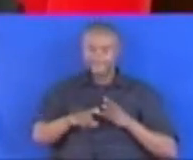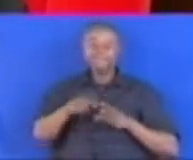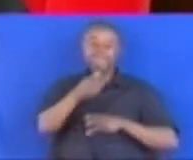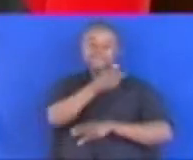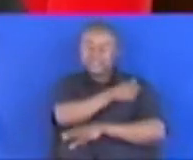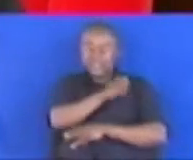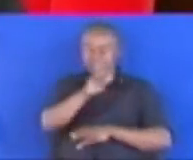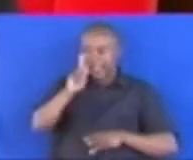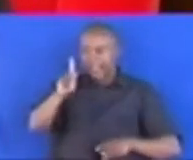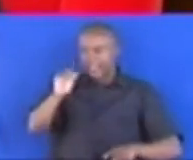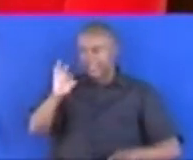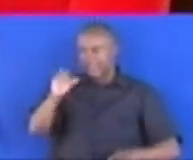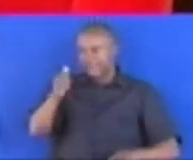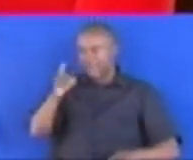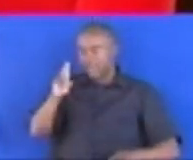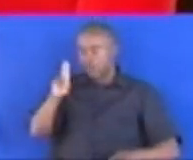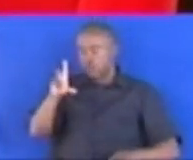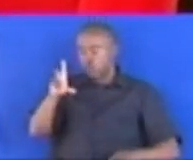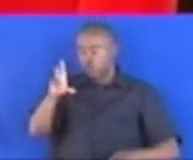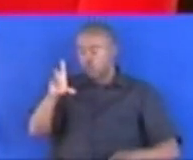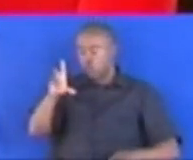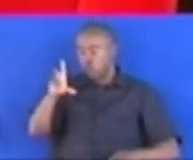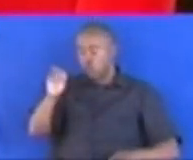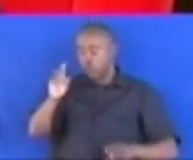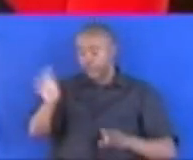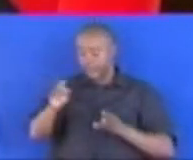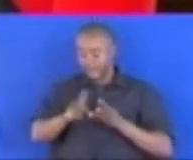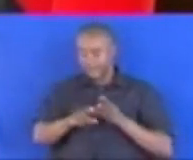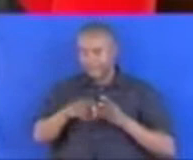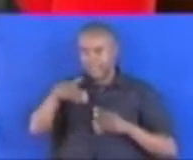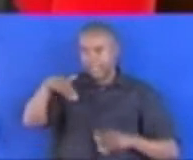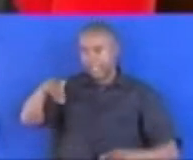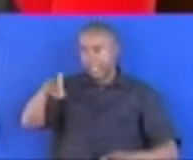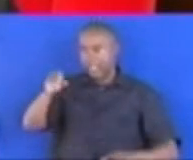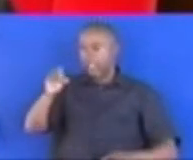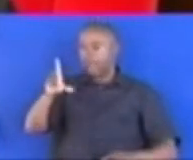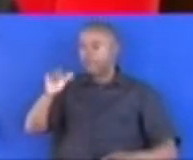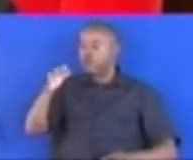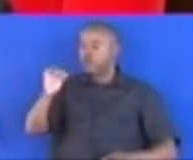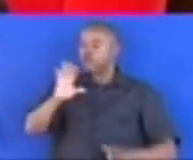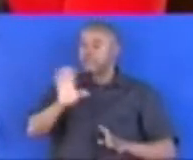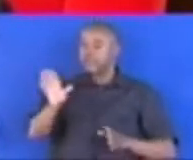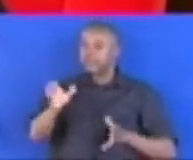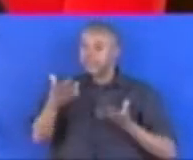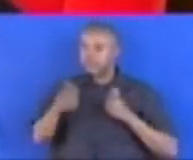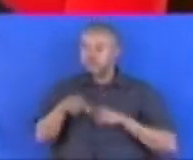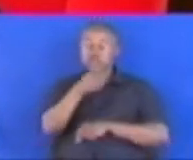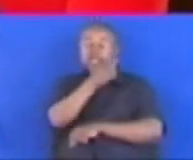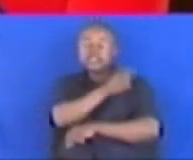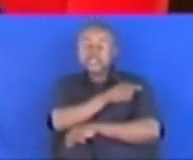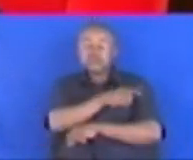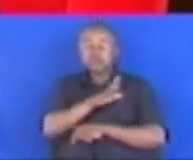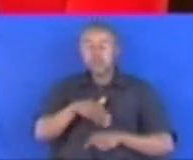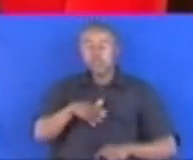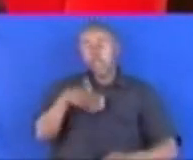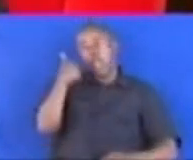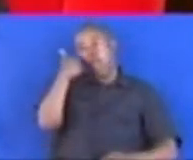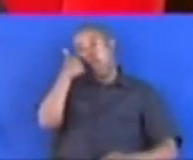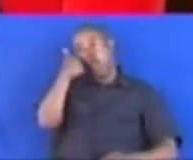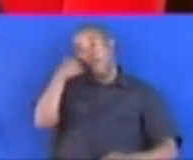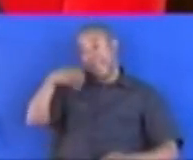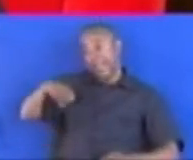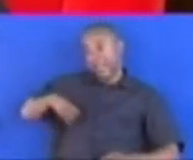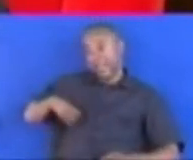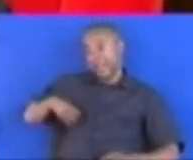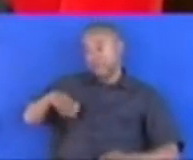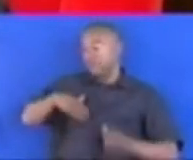tayari. Chanjo ya polio tayari. Na sasa hivi kuna chanjo zinaendelea, chanjo ya homa ya ini. Kwa hiyo siko kinyume na